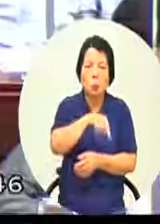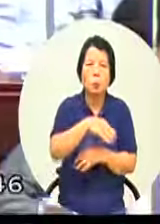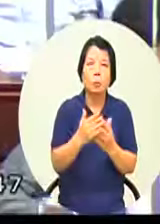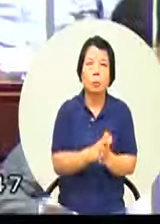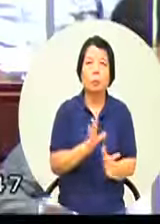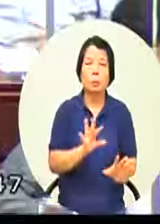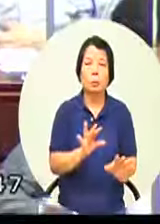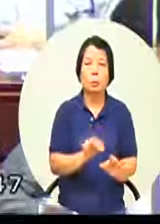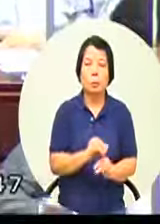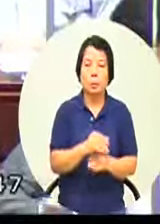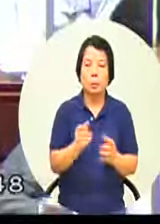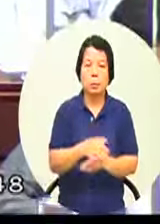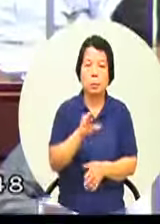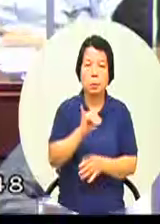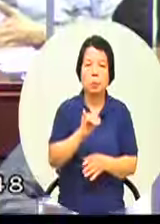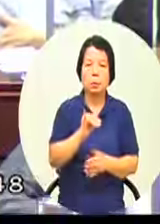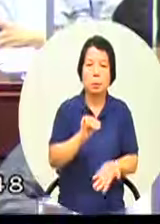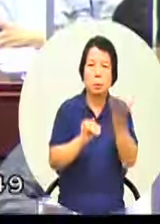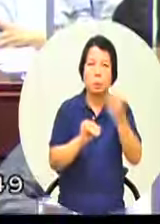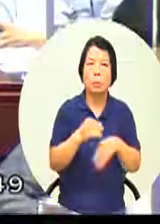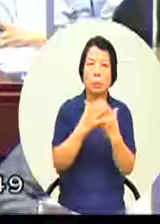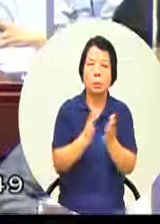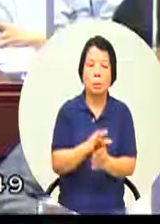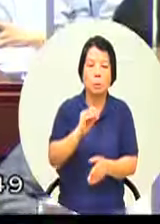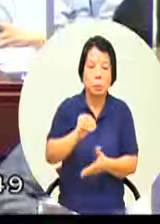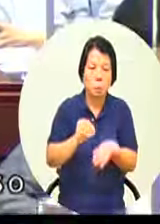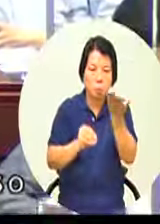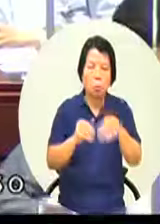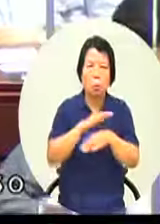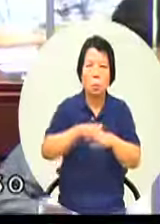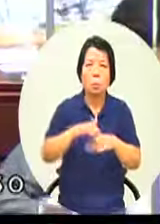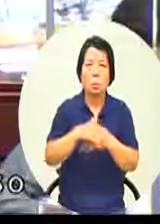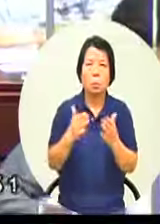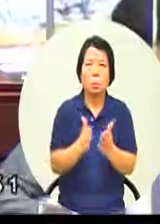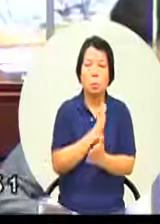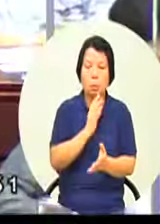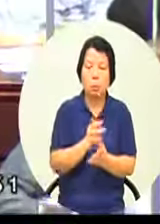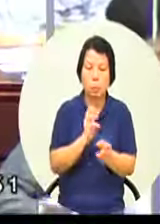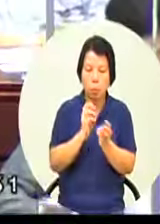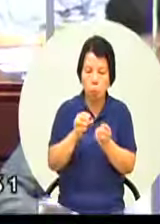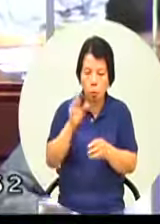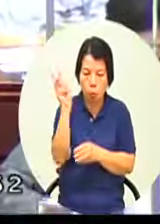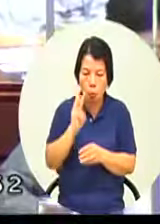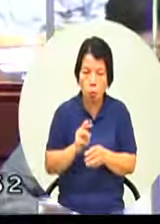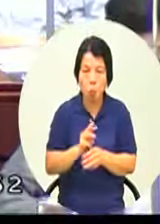它的浊度都归清，甚至有时候还会上万，而且最近都较歹，